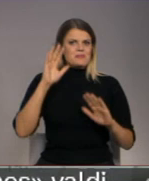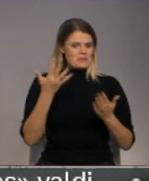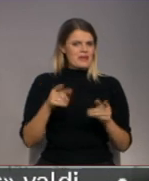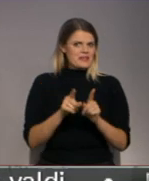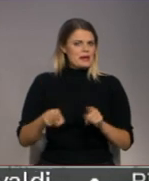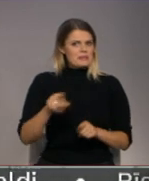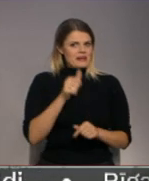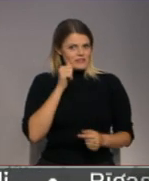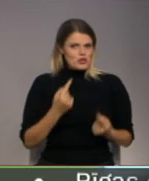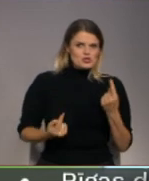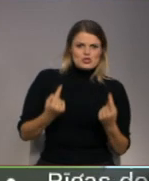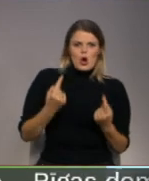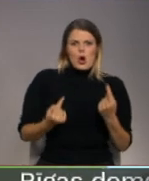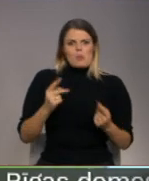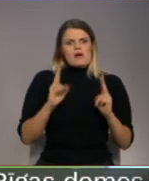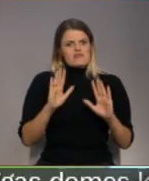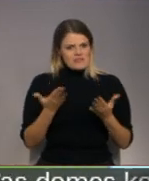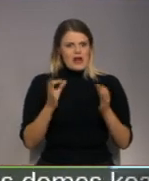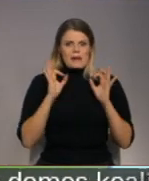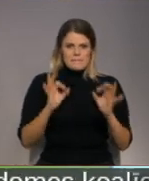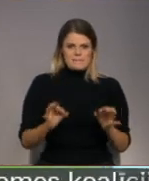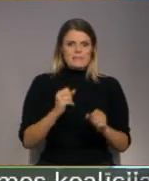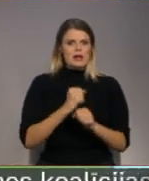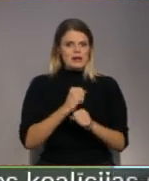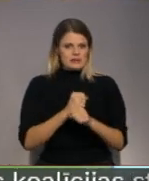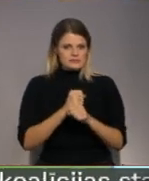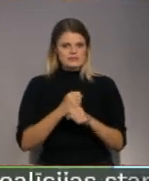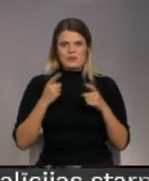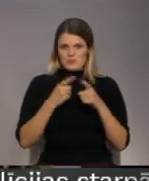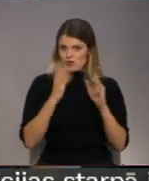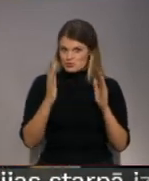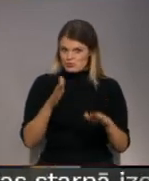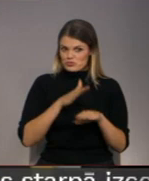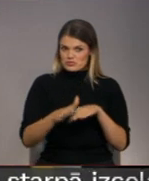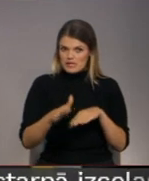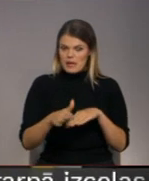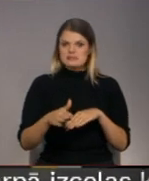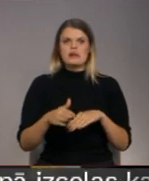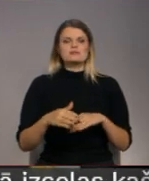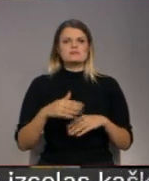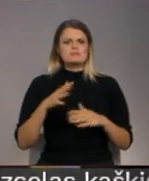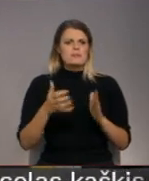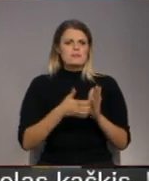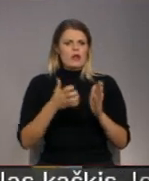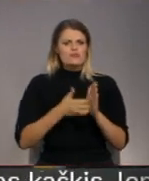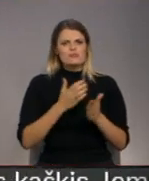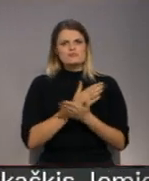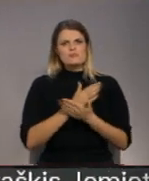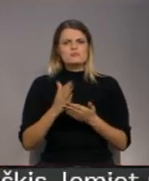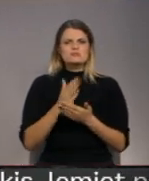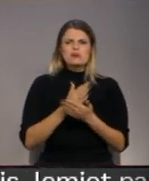ir pārliecība, ka uzsākts pareizs virziens un mērķis tiks sasniegts. Pietrūks varbūt tādas sakārtotības un